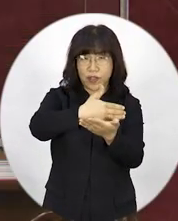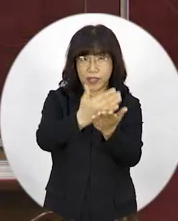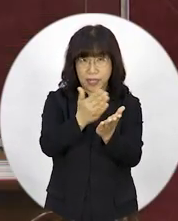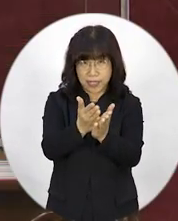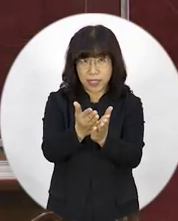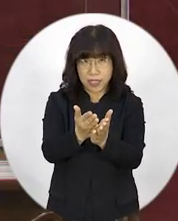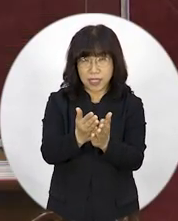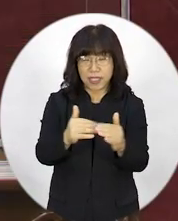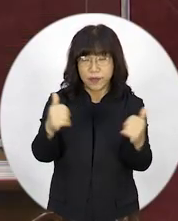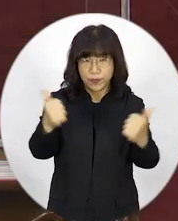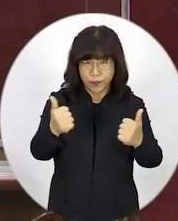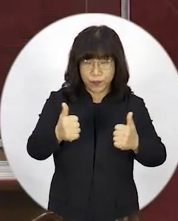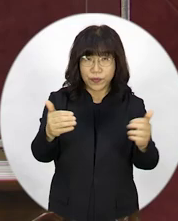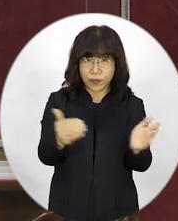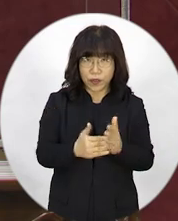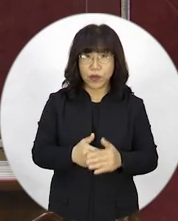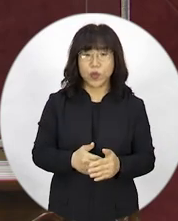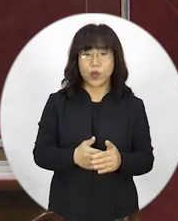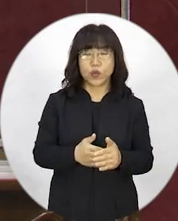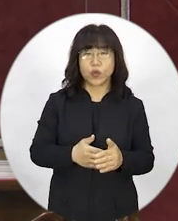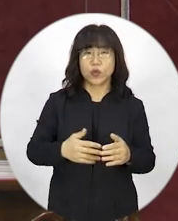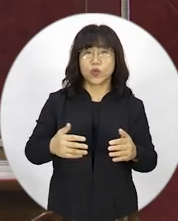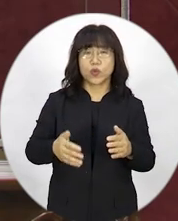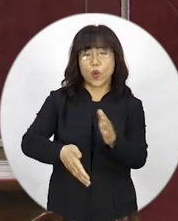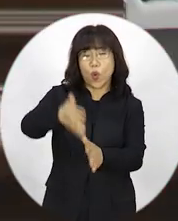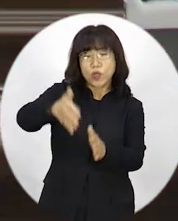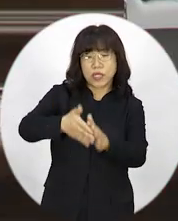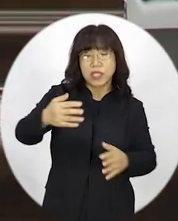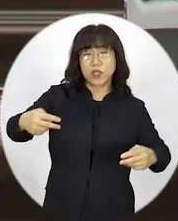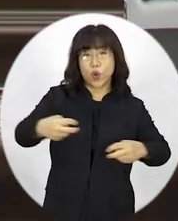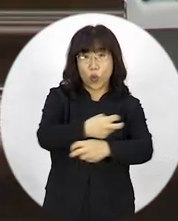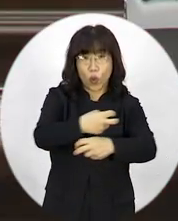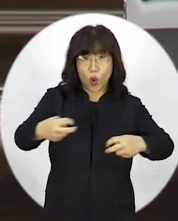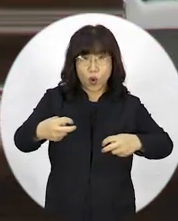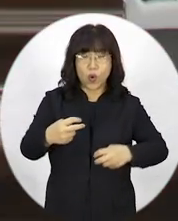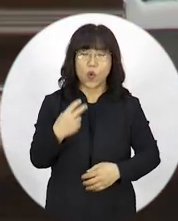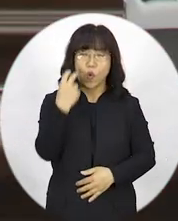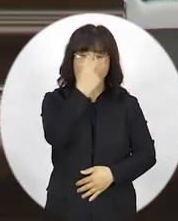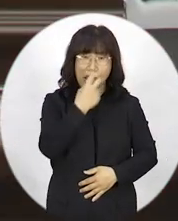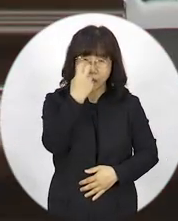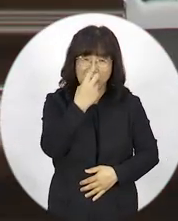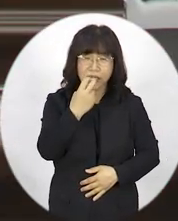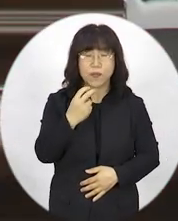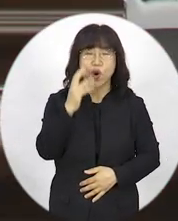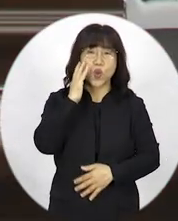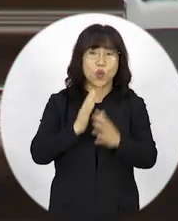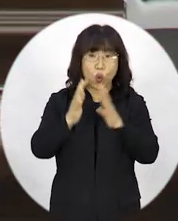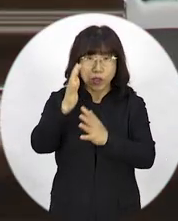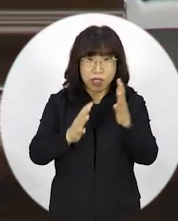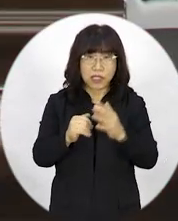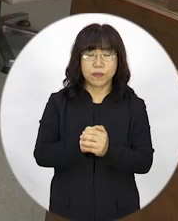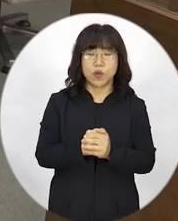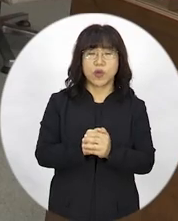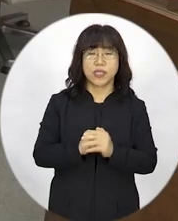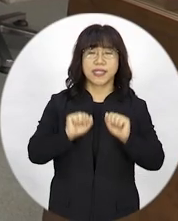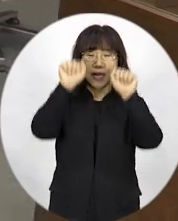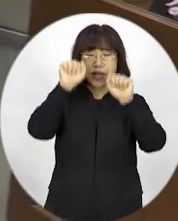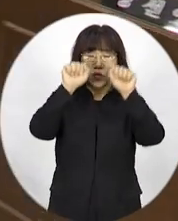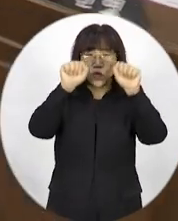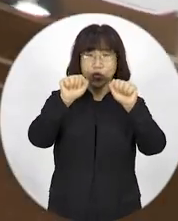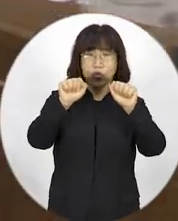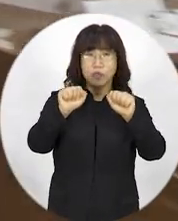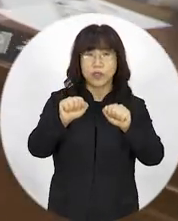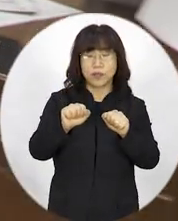심사됐습니다. 또 도시교통위원회에서는 도시관리계획, 도시계획시설, 녹지, 공공청사,